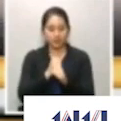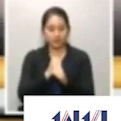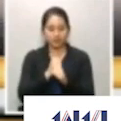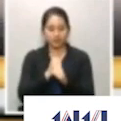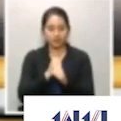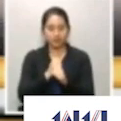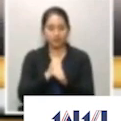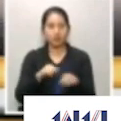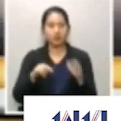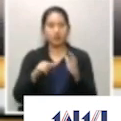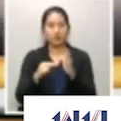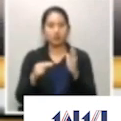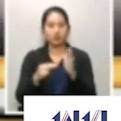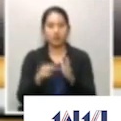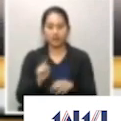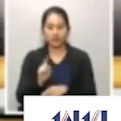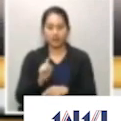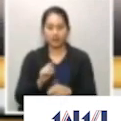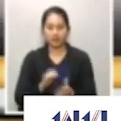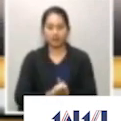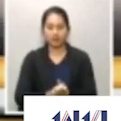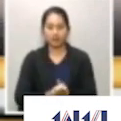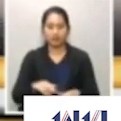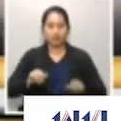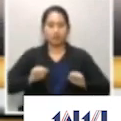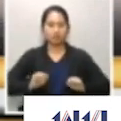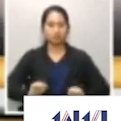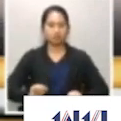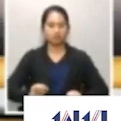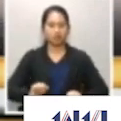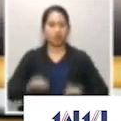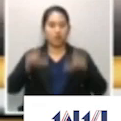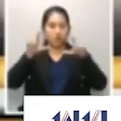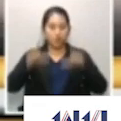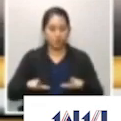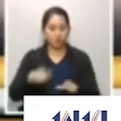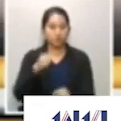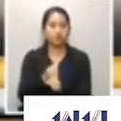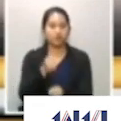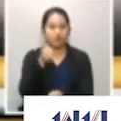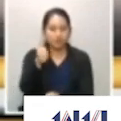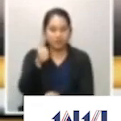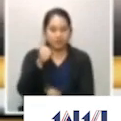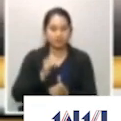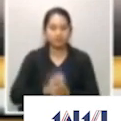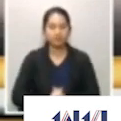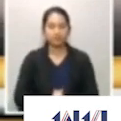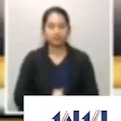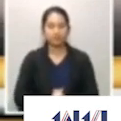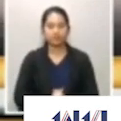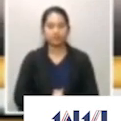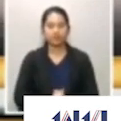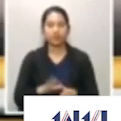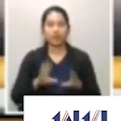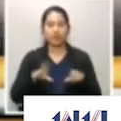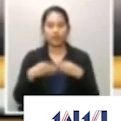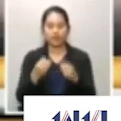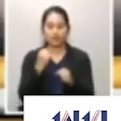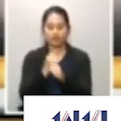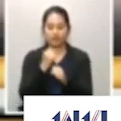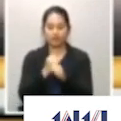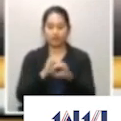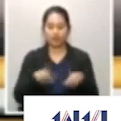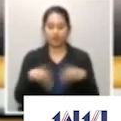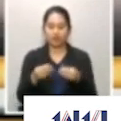ดความอหังการของหองคอยงาช้างหรือไม่ที่จะทำงานเพื่อประชาชน